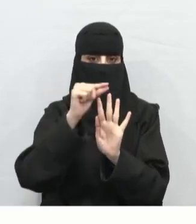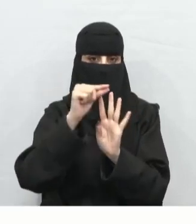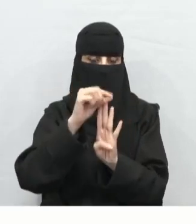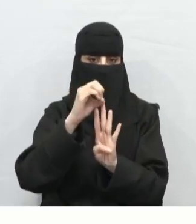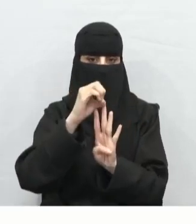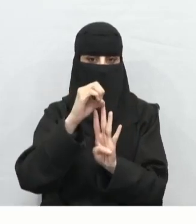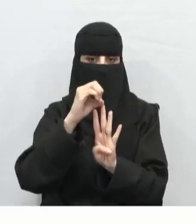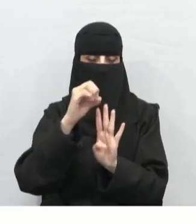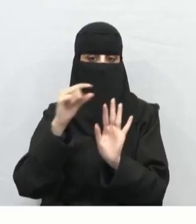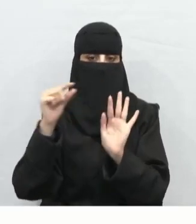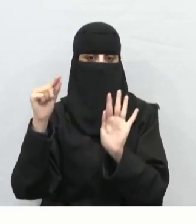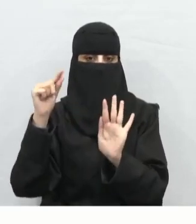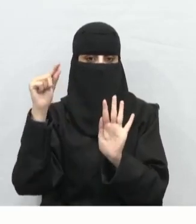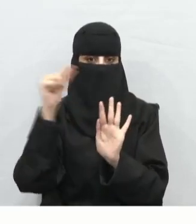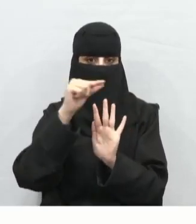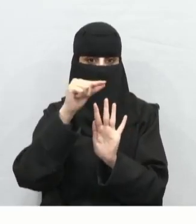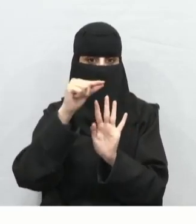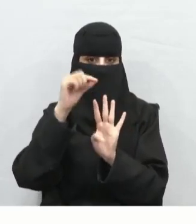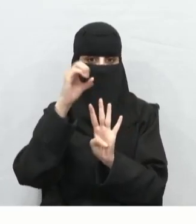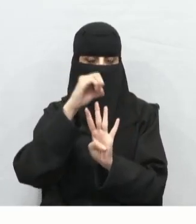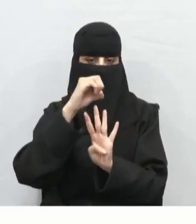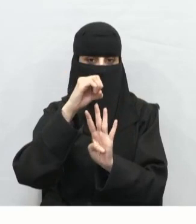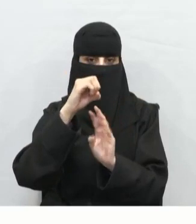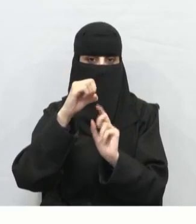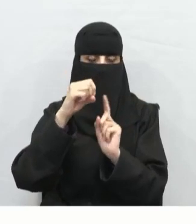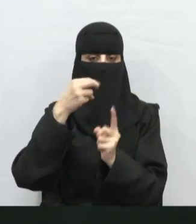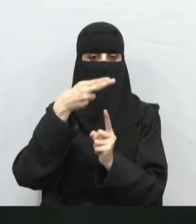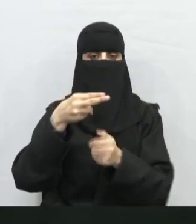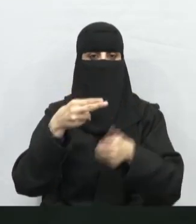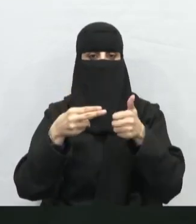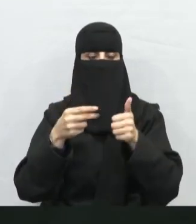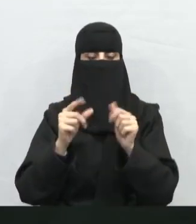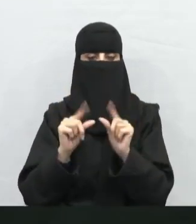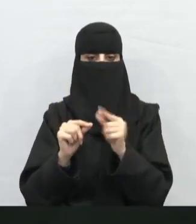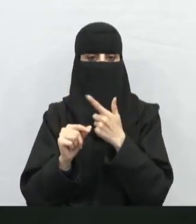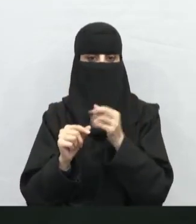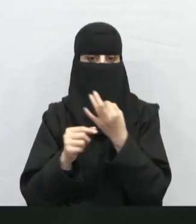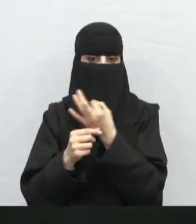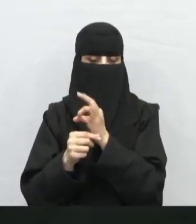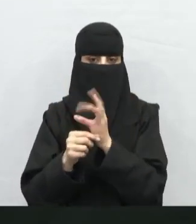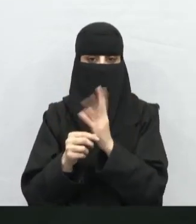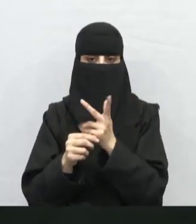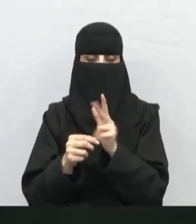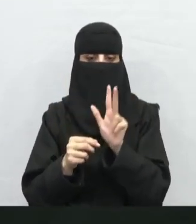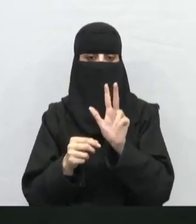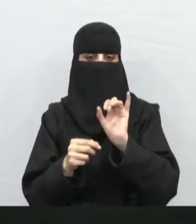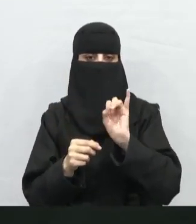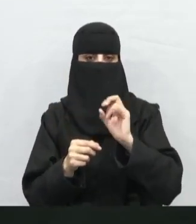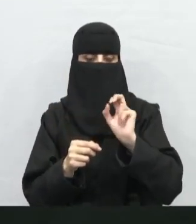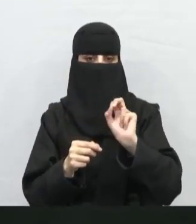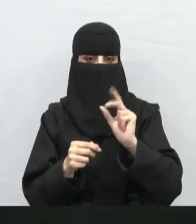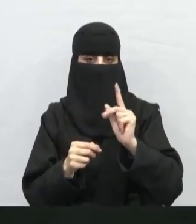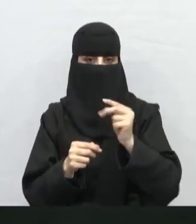الذي قبله الحرف الساكن حرف حرف ضعيف يحتاج